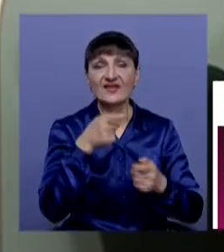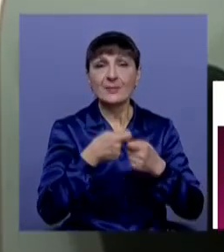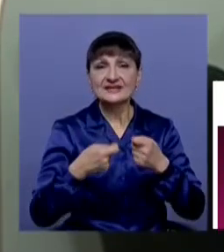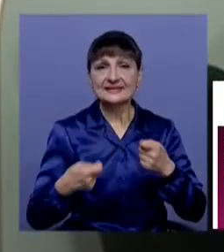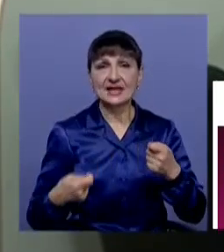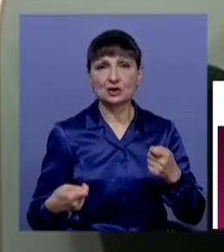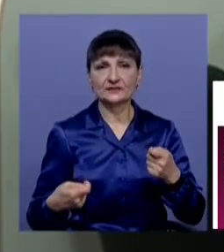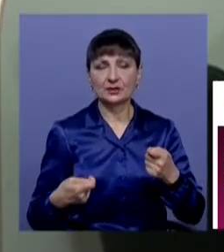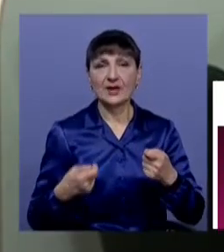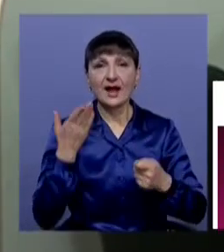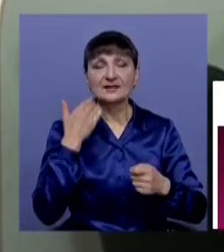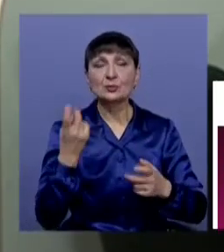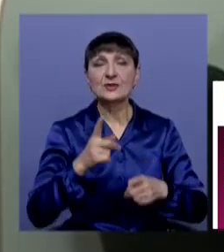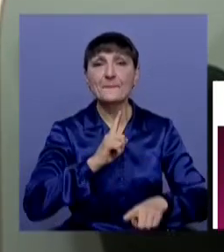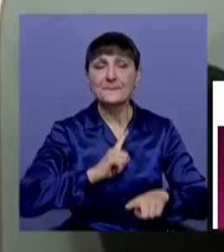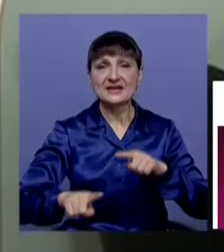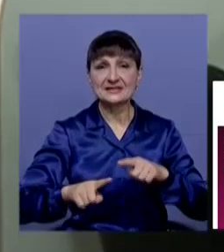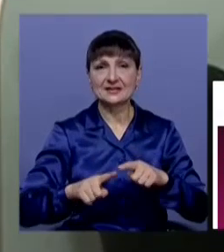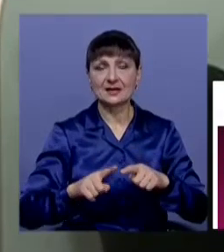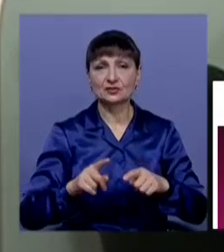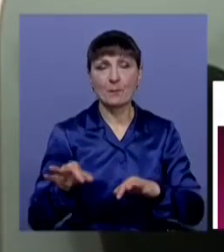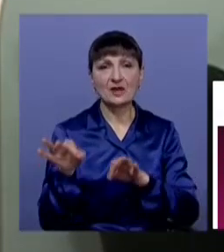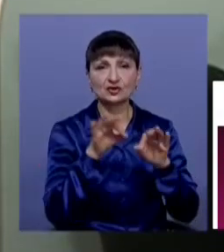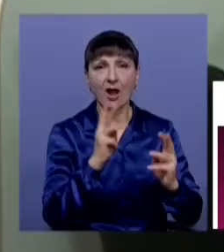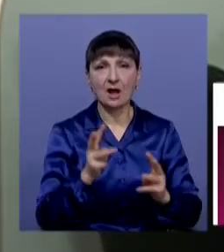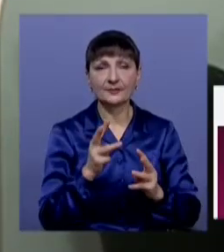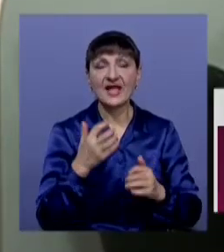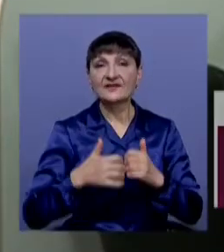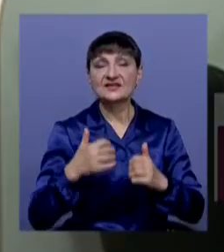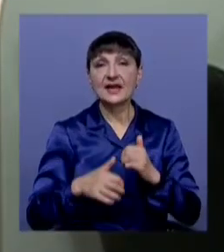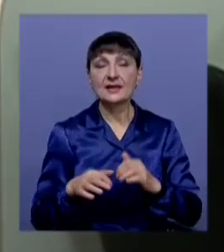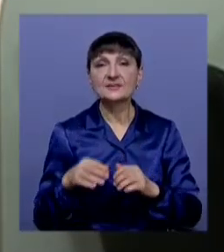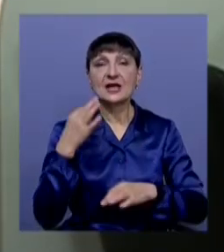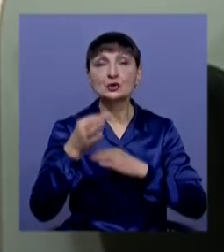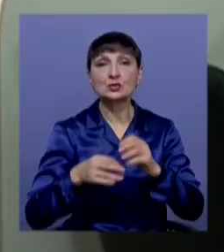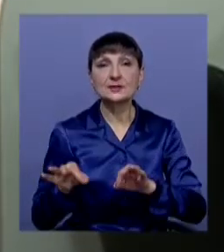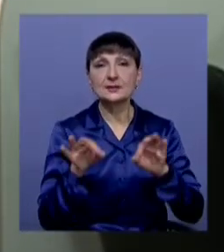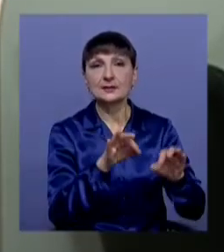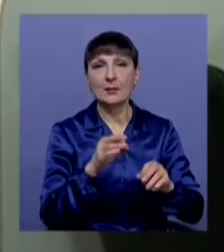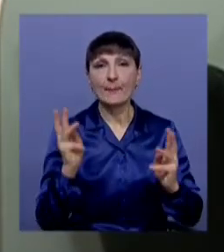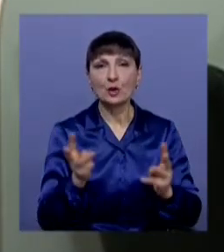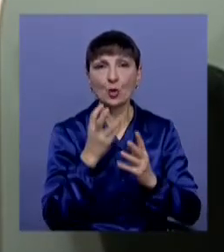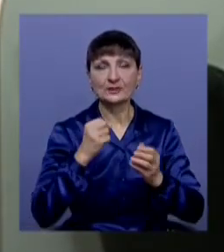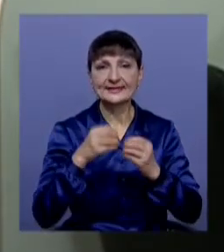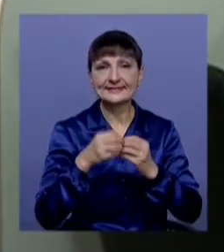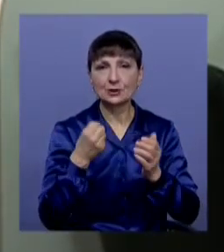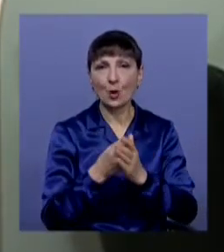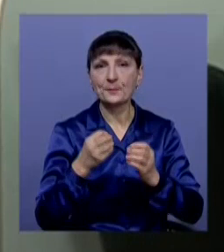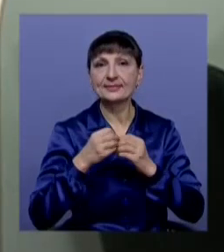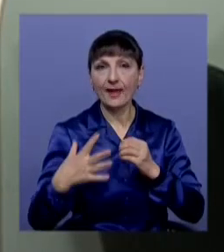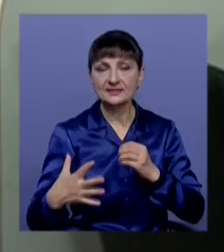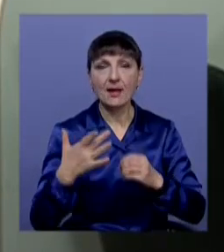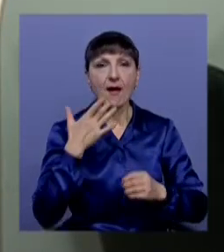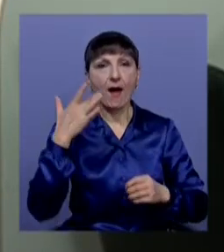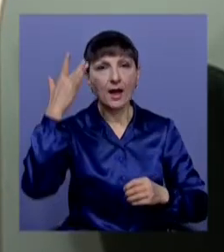время, когда каждая секунда на счету. В среднем количество выездов за сутки бывает от 10 до 15, а в